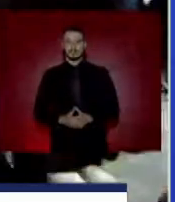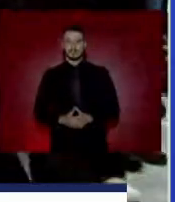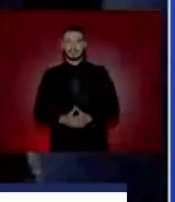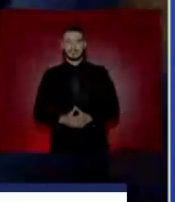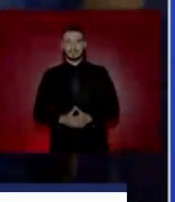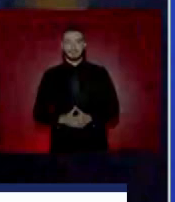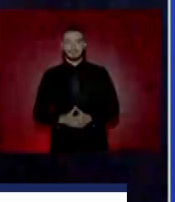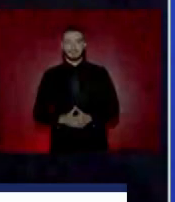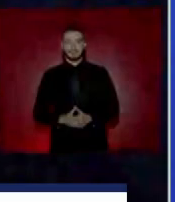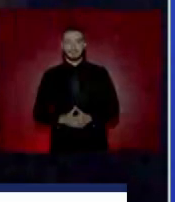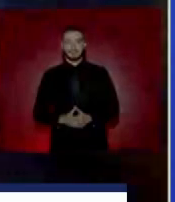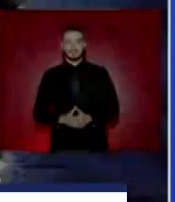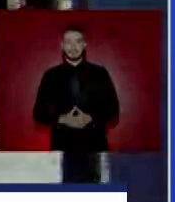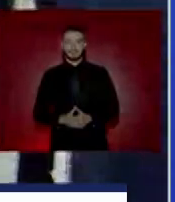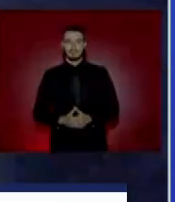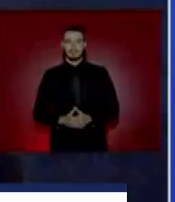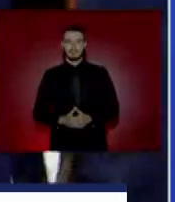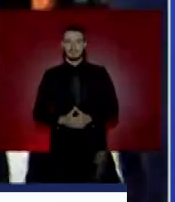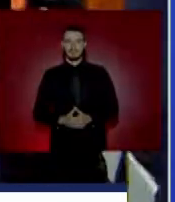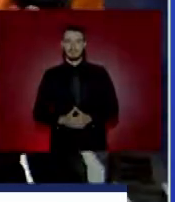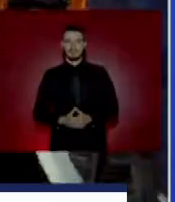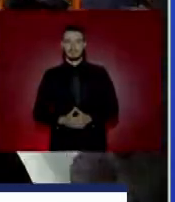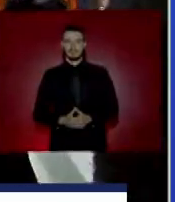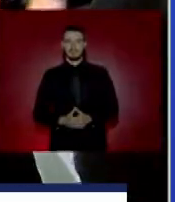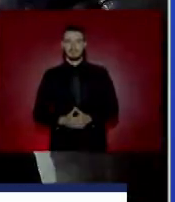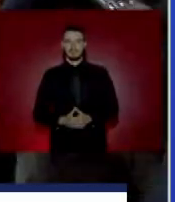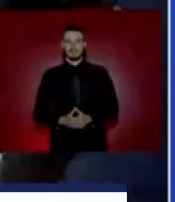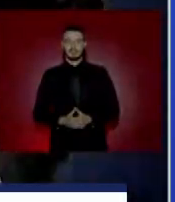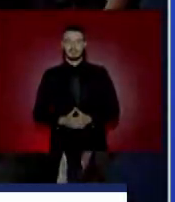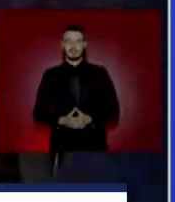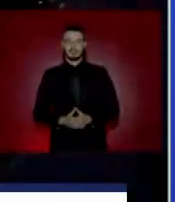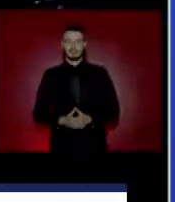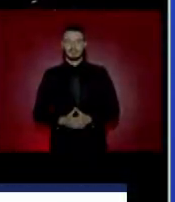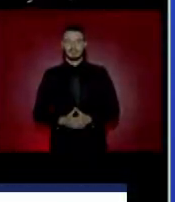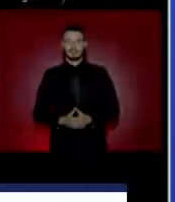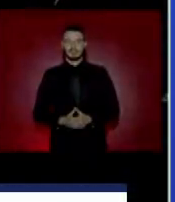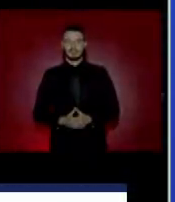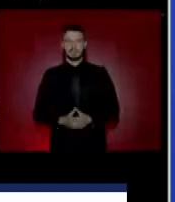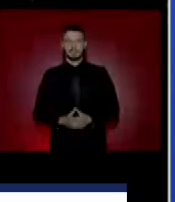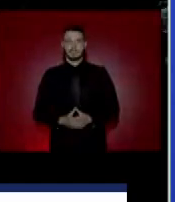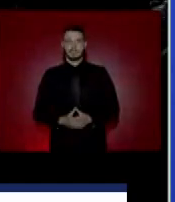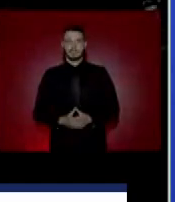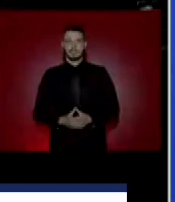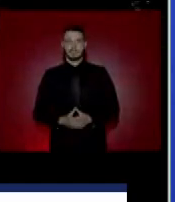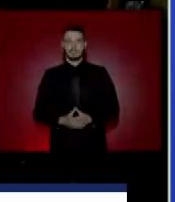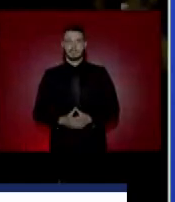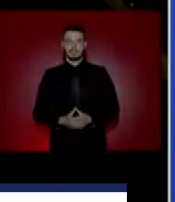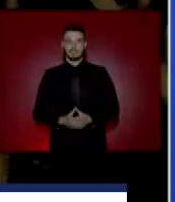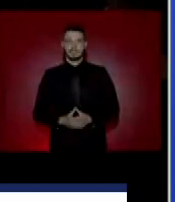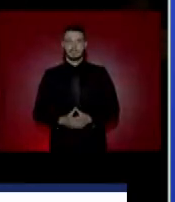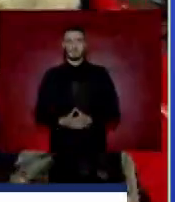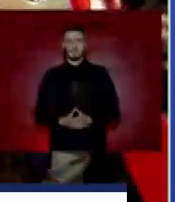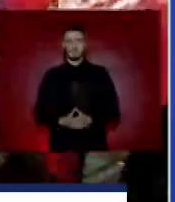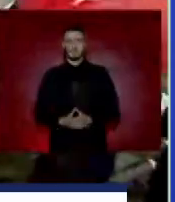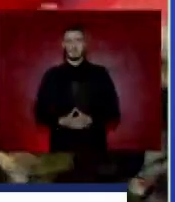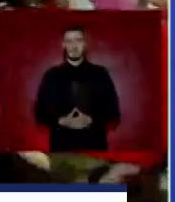μη εφαρμόσιμα, ότι επί της ουσίας υποσχέθηκε τα πάντα σε όλους και μάλιστα έκανε λόγο για κίνδυνο να χαθούν οικονομικά κεκτημένα. Εσείς